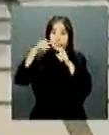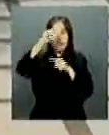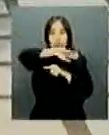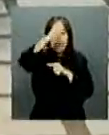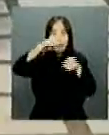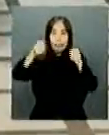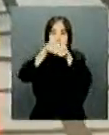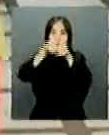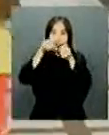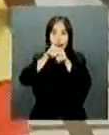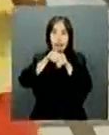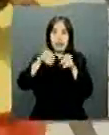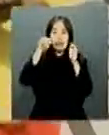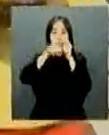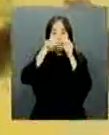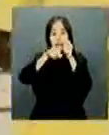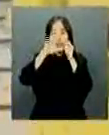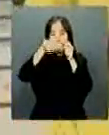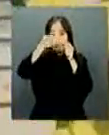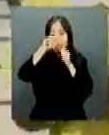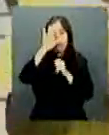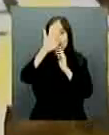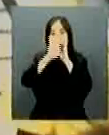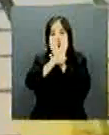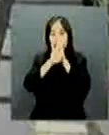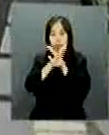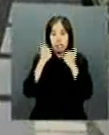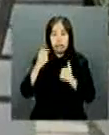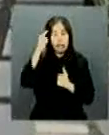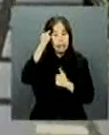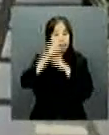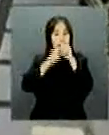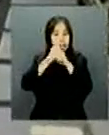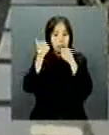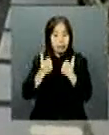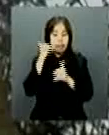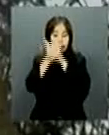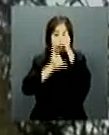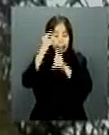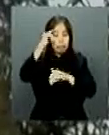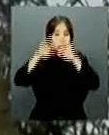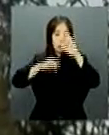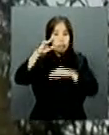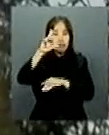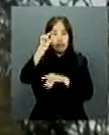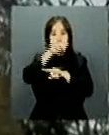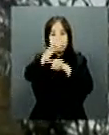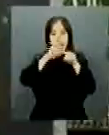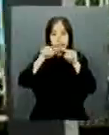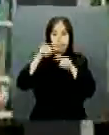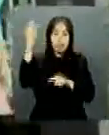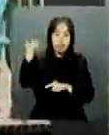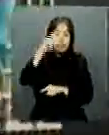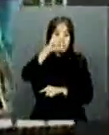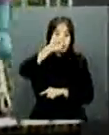สม็ดอำเภอเมืองบุรีรัมย์คาดว่าปีนี้จะมีนักท่องเที่ยวสนใจมาเที่ยวชมเพิ่มขึ้นถึงร้อยละ30จาก 150,000 คน